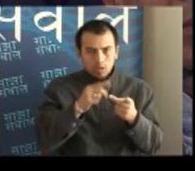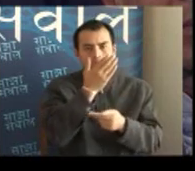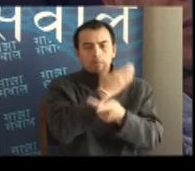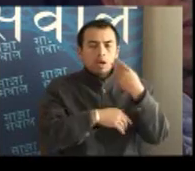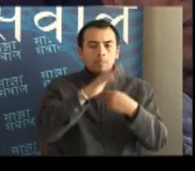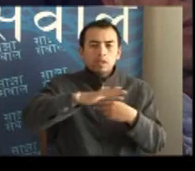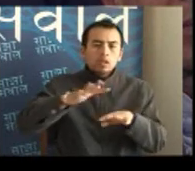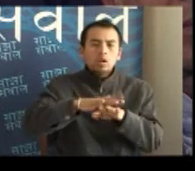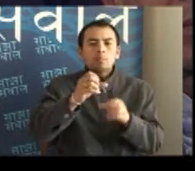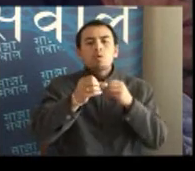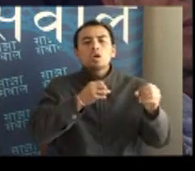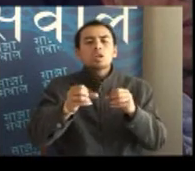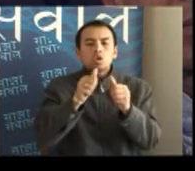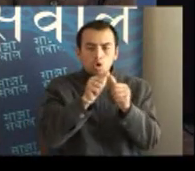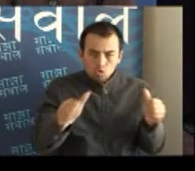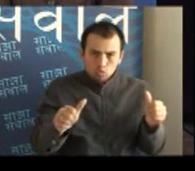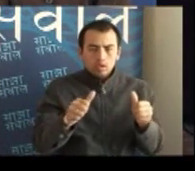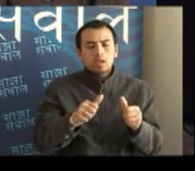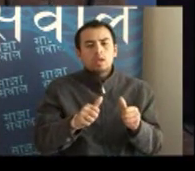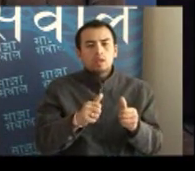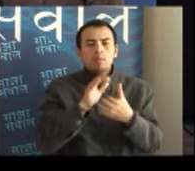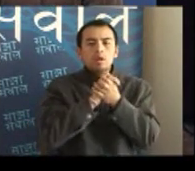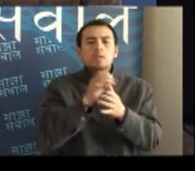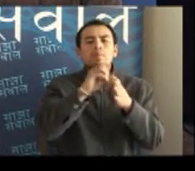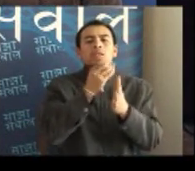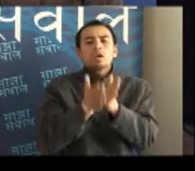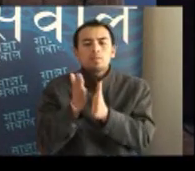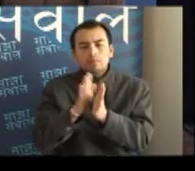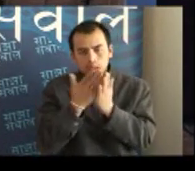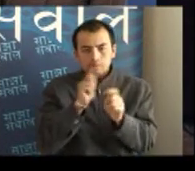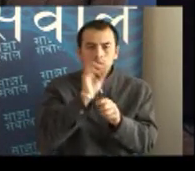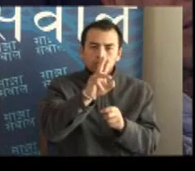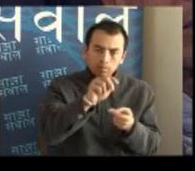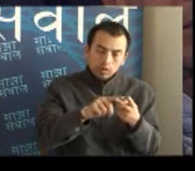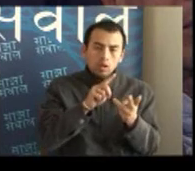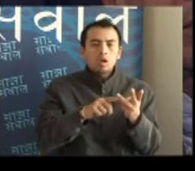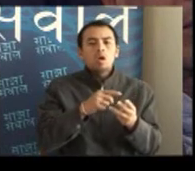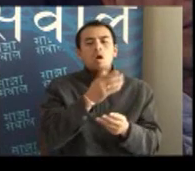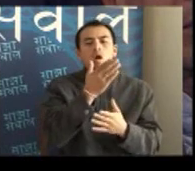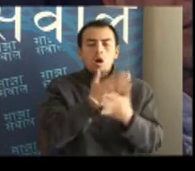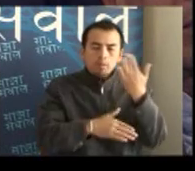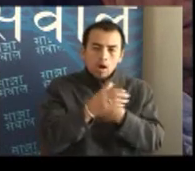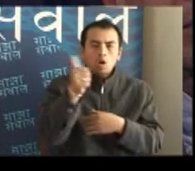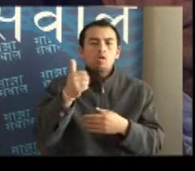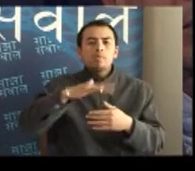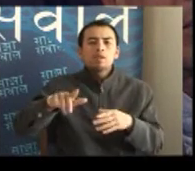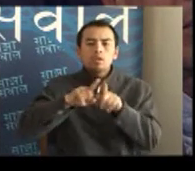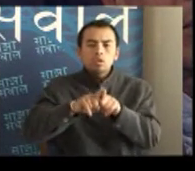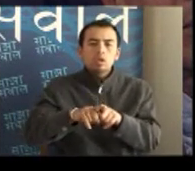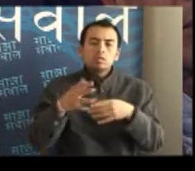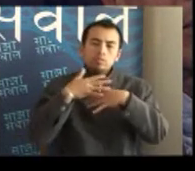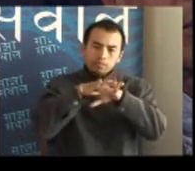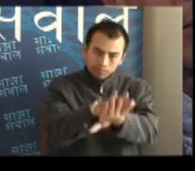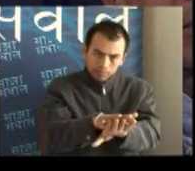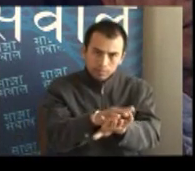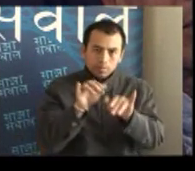अपाङ्गता भएका बालबालिकाहरू प्रकृति अनुसारको अपाङ्गता भएका बालबालिकाहरू मैत्री पाठ्यक्रम हुनु पऱ्यो र अपाङ्गता भएका बालबालिकाहरू र अन्य बालबालिकाहरूलाई मूल